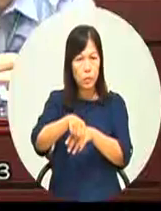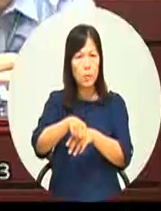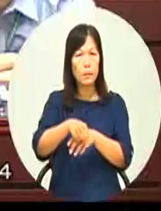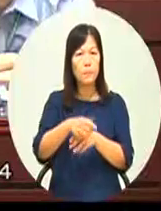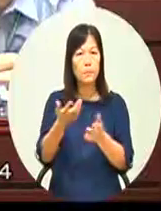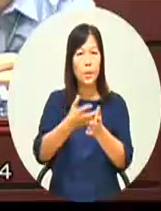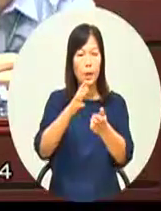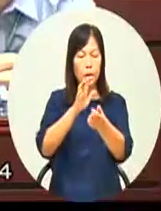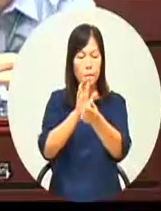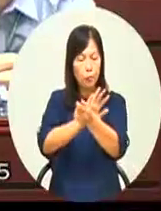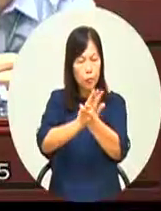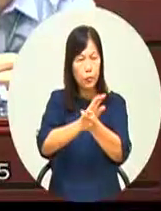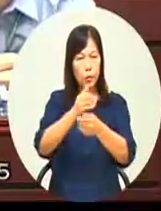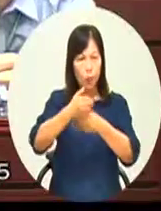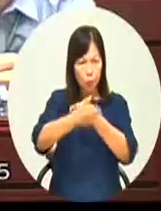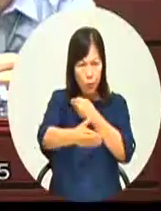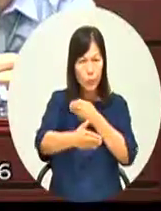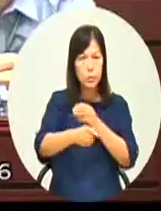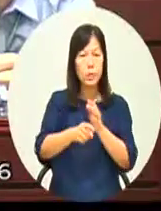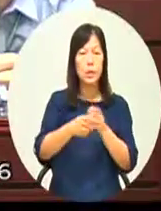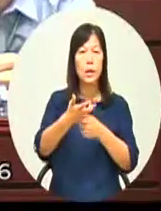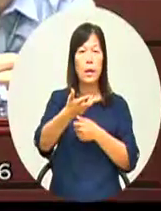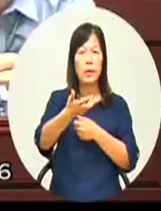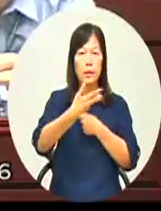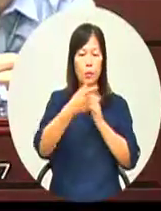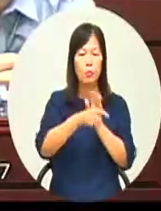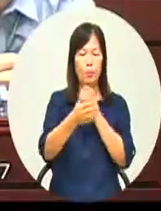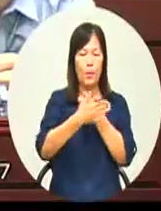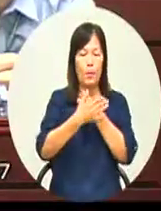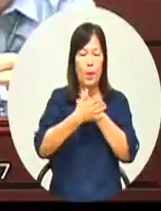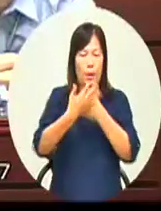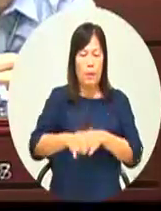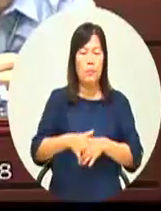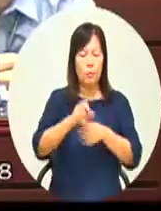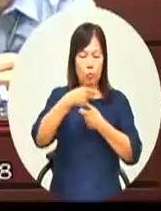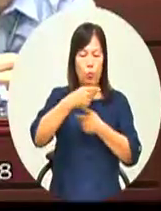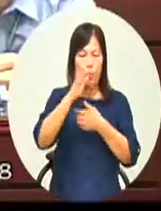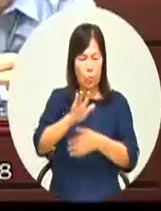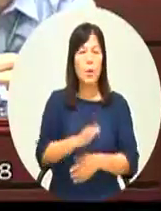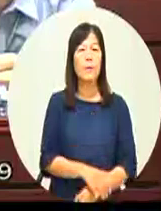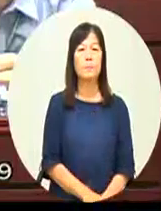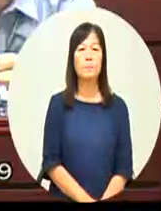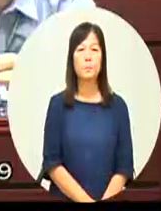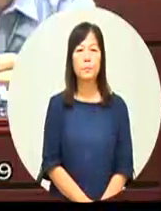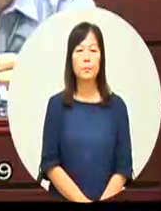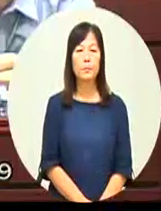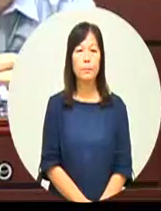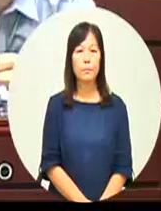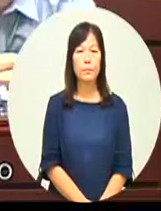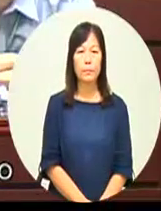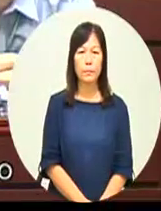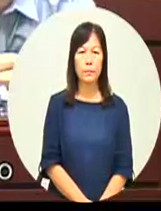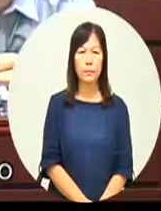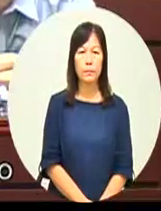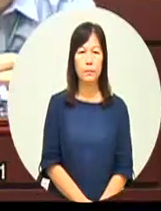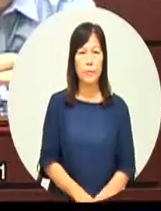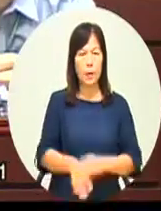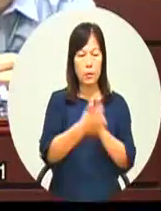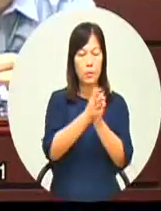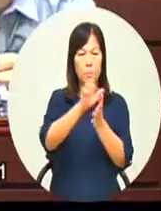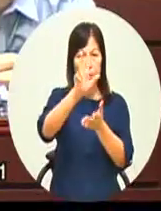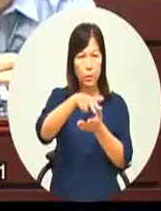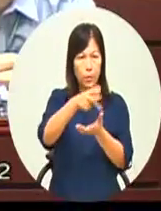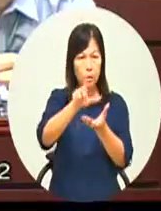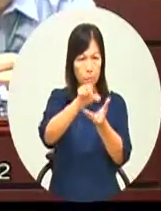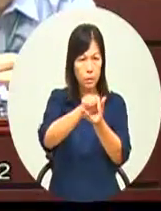提供这个服务的过程里面，也给我们很多的协助跟指导。那我们整个在燕巢地区